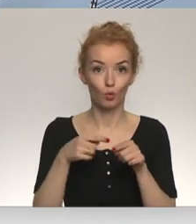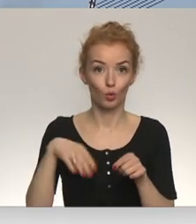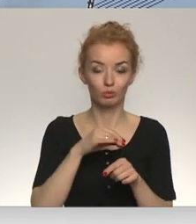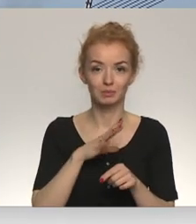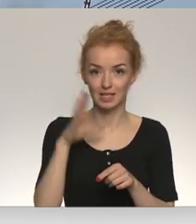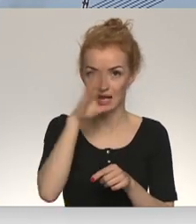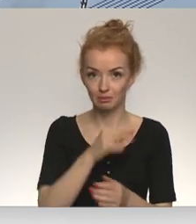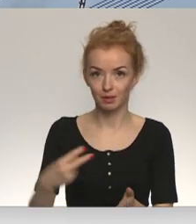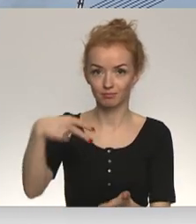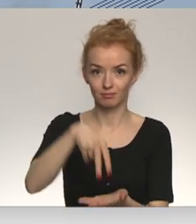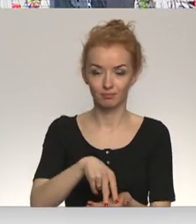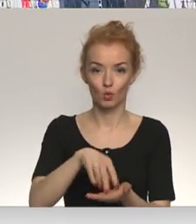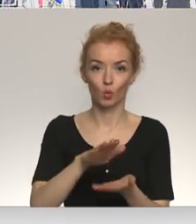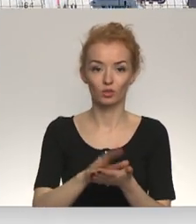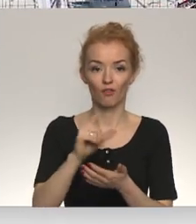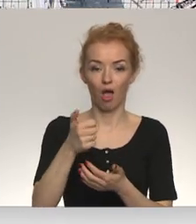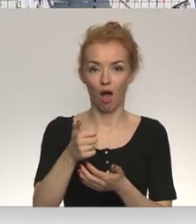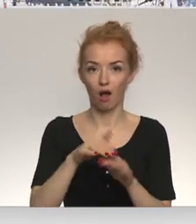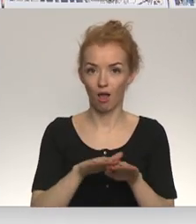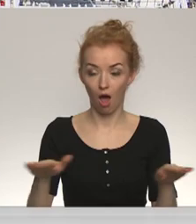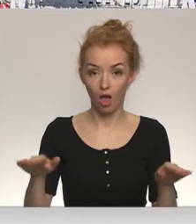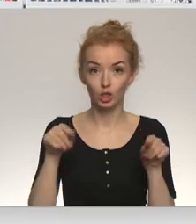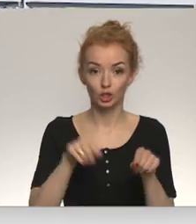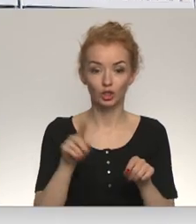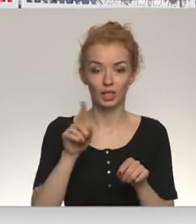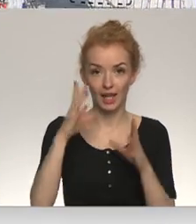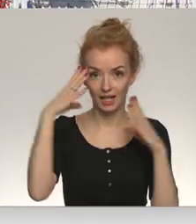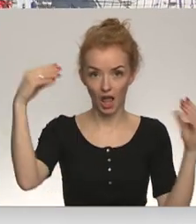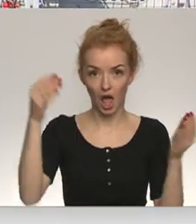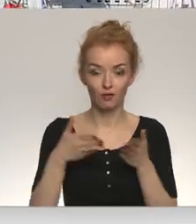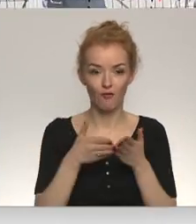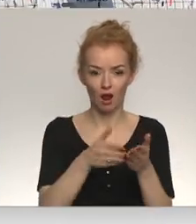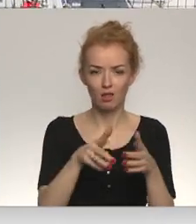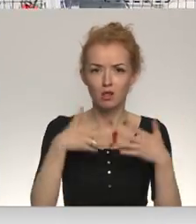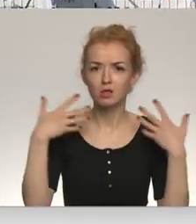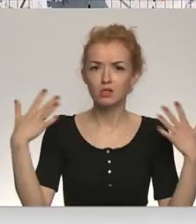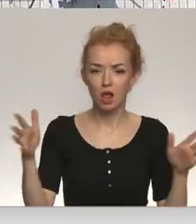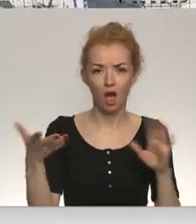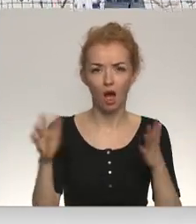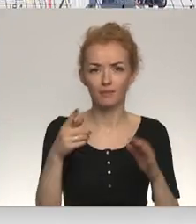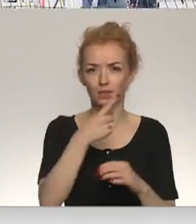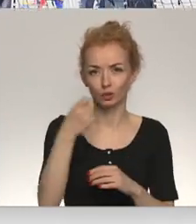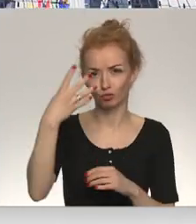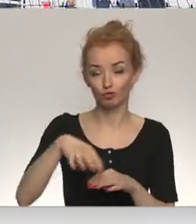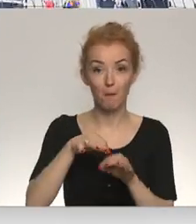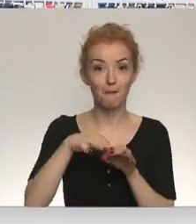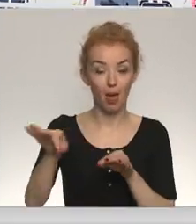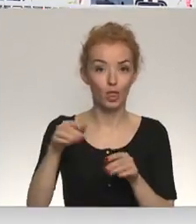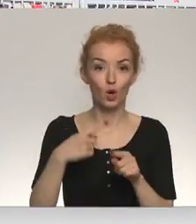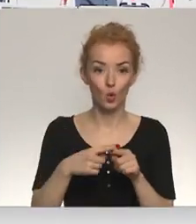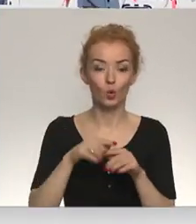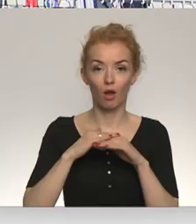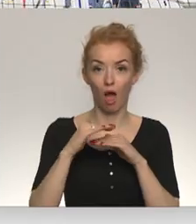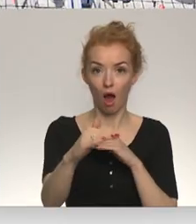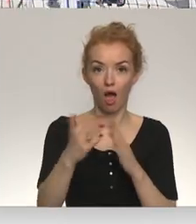uzkāpt uz flagkuģa klāja. Šī ir Nīderlandes fregate. Tā šobrīd ir liela, tā ir nevairāk nekā 140 metrus gara, un uz tās